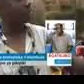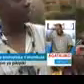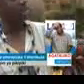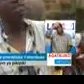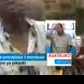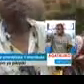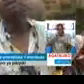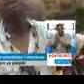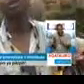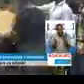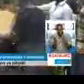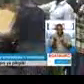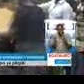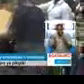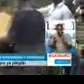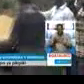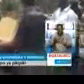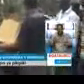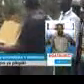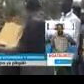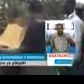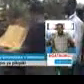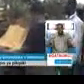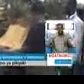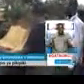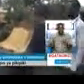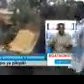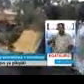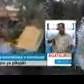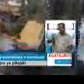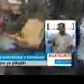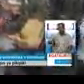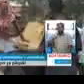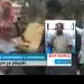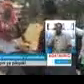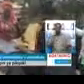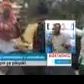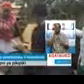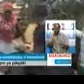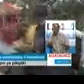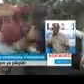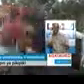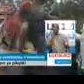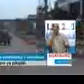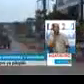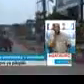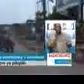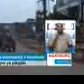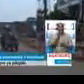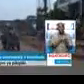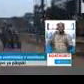okubanga asobola okukola emmotoka ey'ekikago. Abalala okubadde n'abakyala balabiddwako nga bayayana okwavuga mu mmotoka eno nga bangi